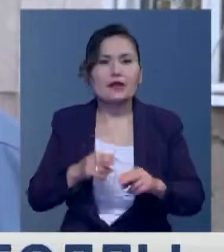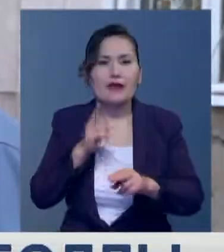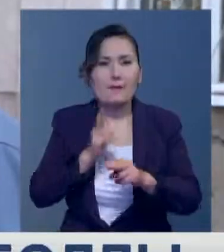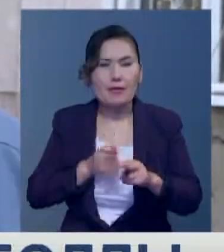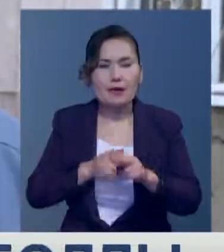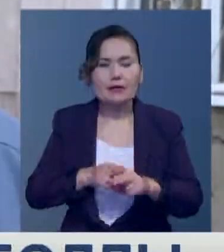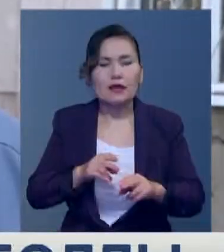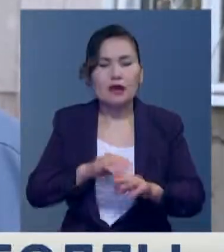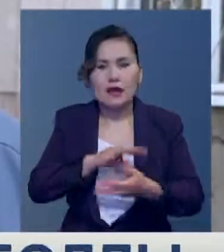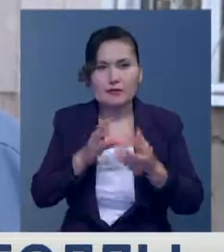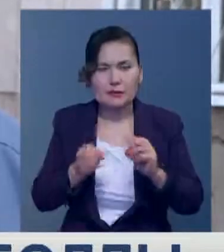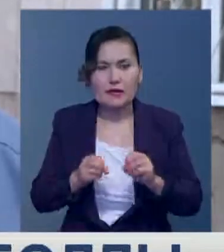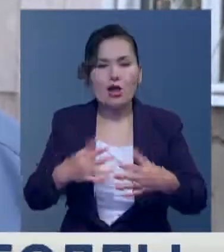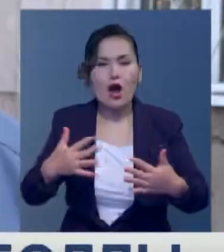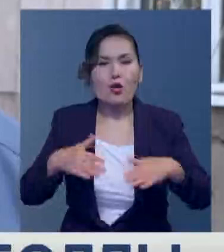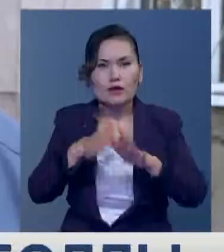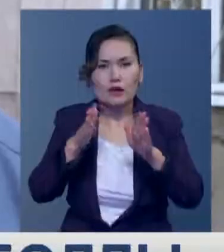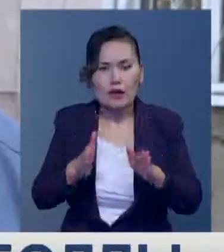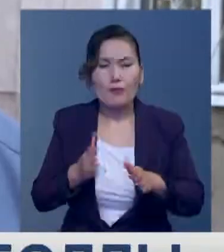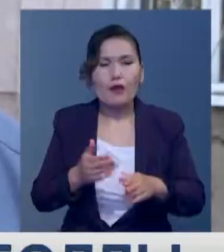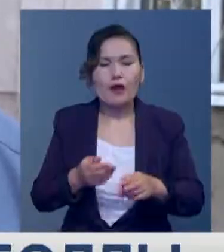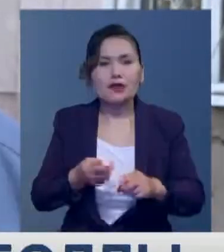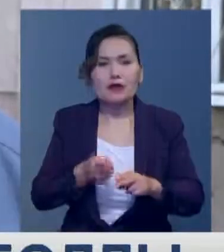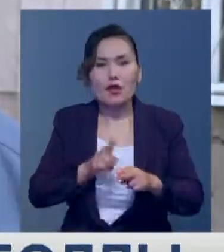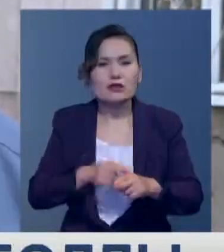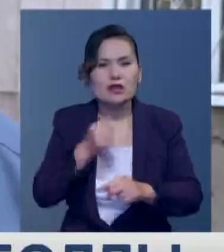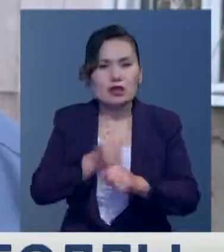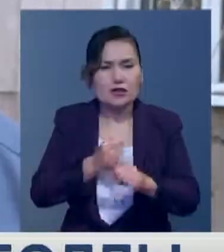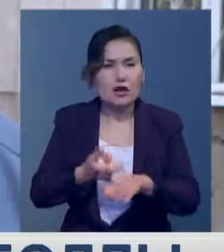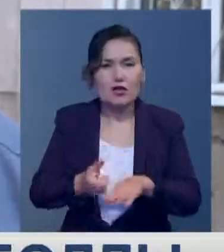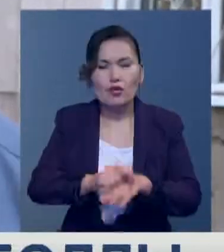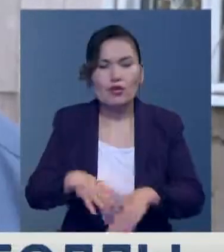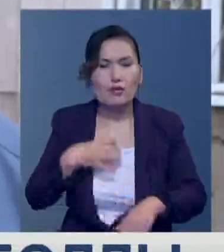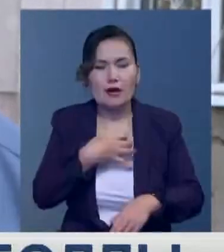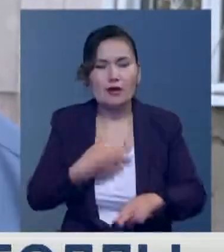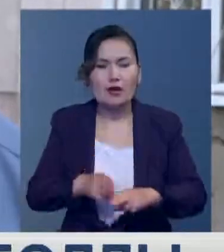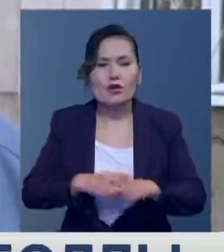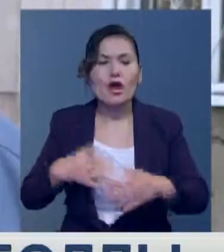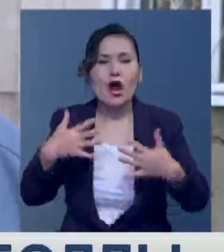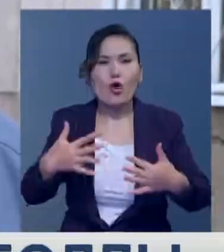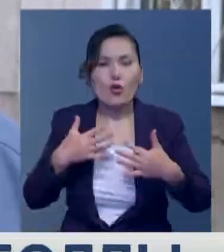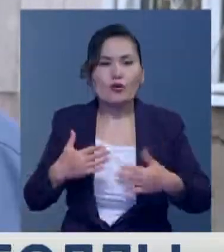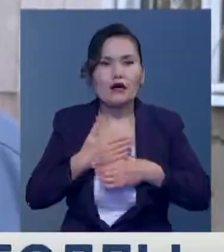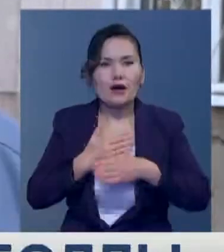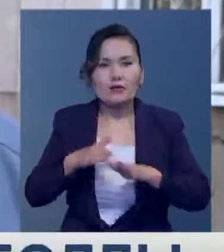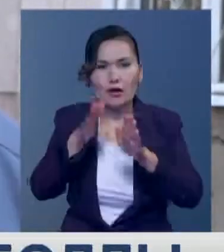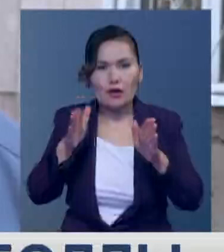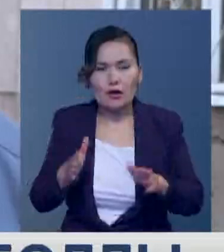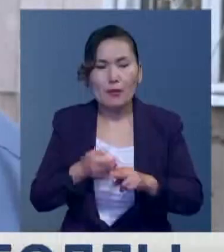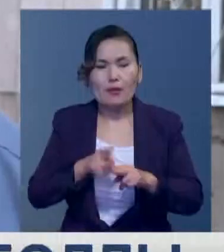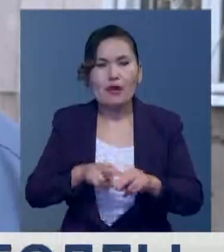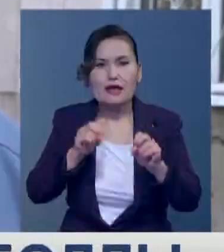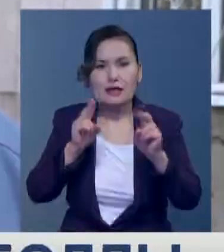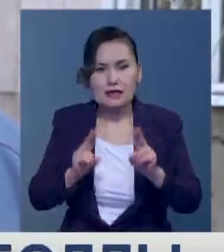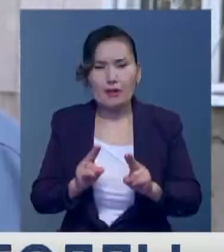жасалған үйшік. Ол оттегі сыйымдылығын сақтау және пайдалану кезінде өте маңызды. Оттегі сауытын сақтау мен толтыруға